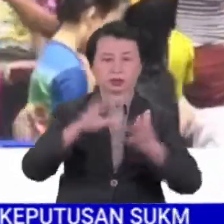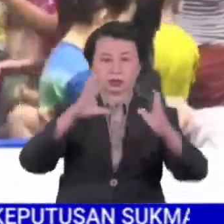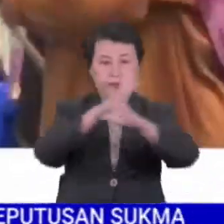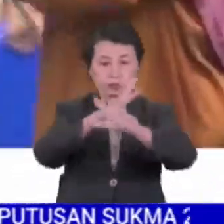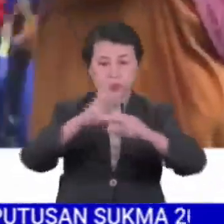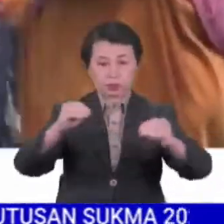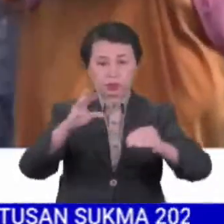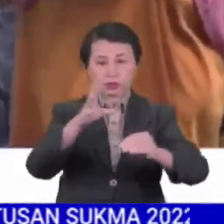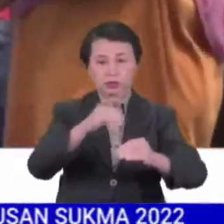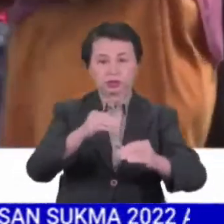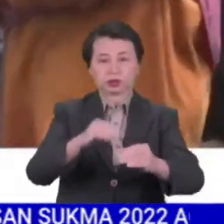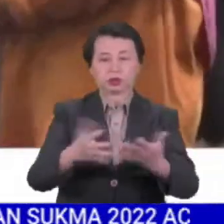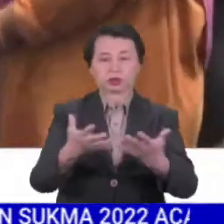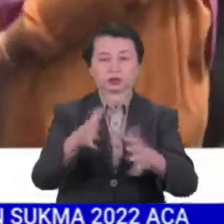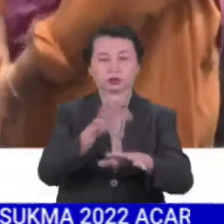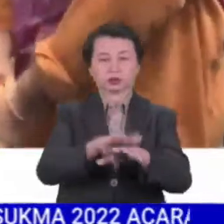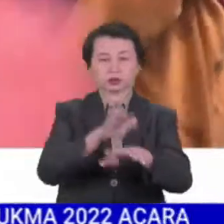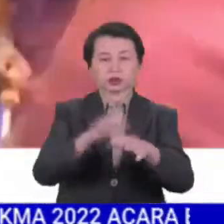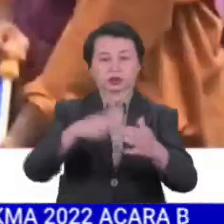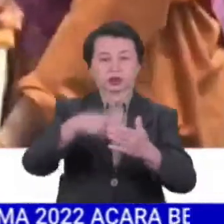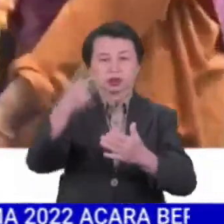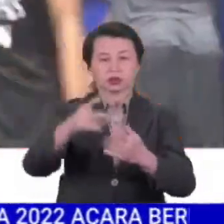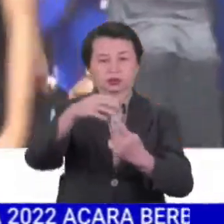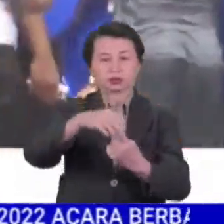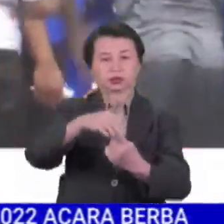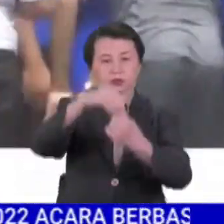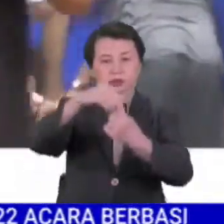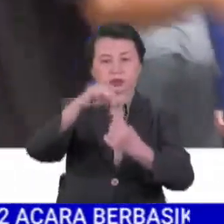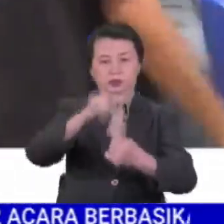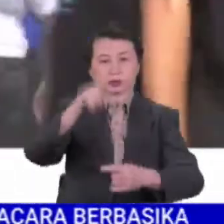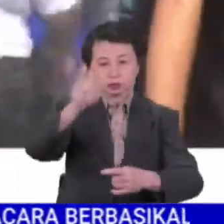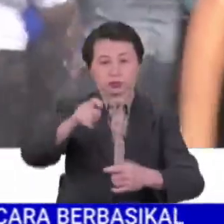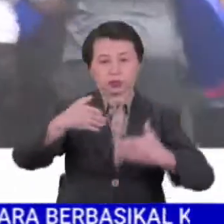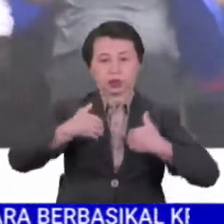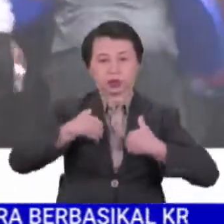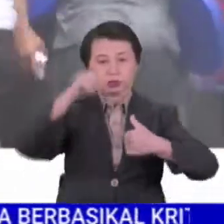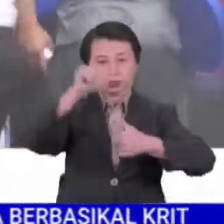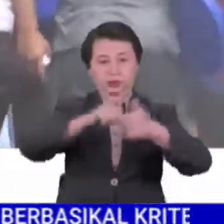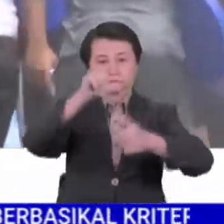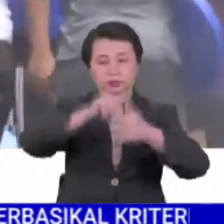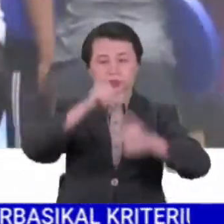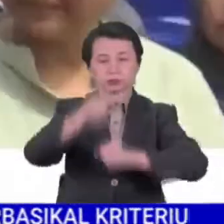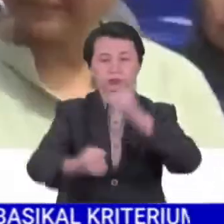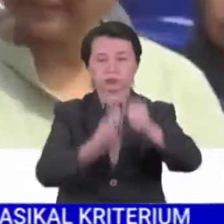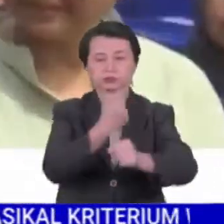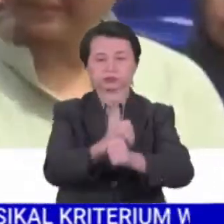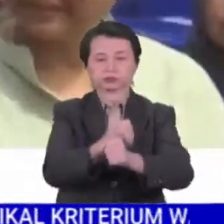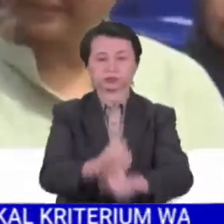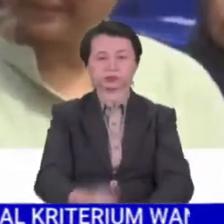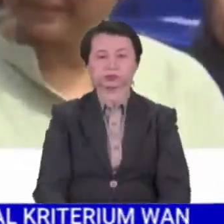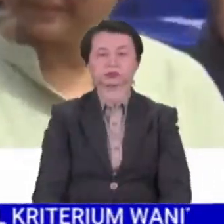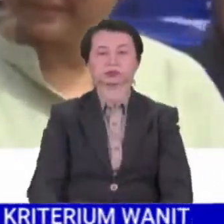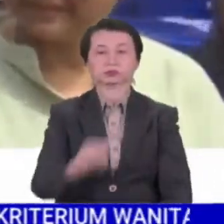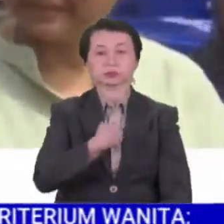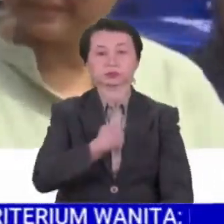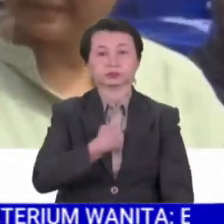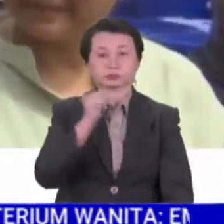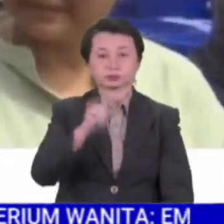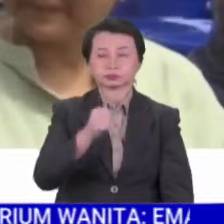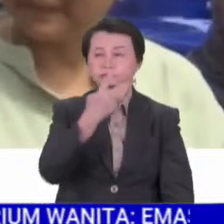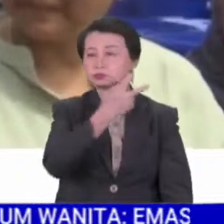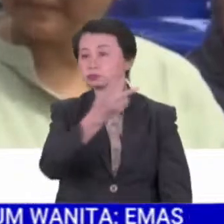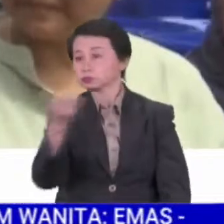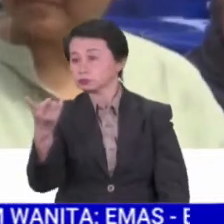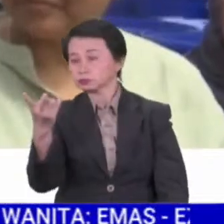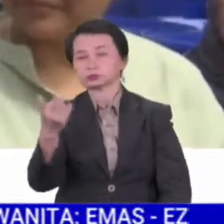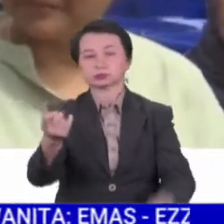Sarawak dan disifatkan sebagai acara yang unik dan perlu diadakan setiap tahun. Saya dapat melihat yang